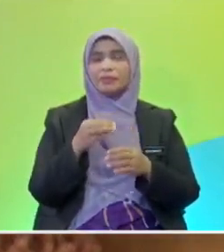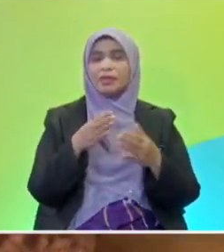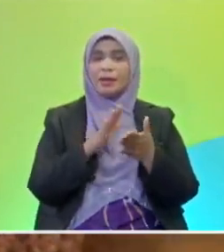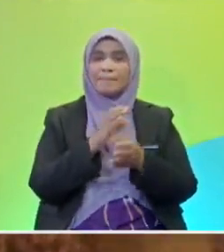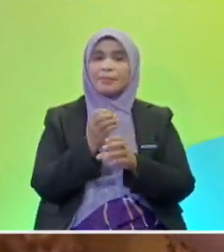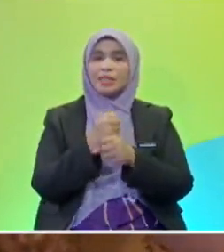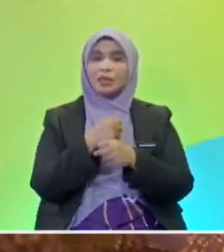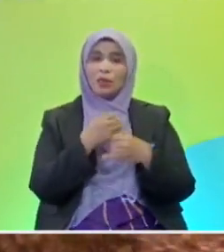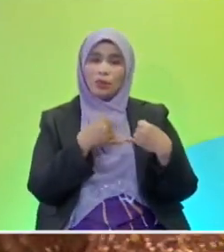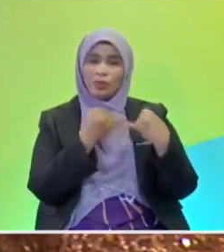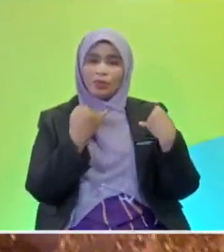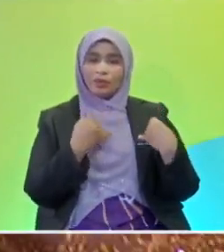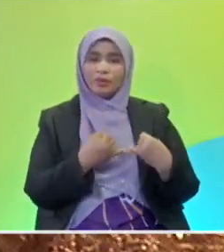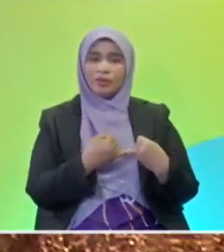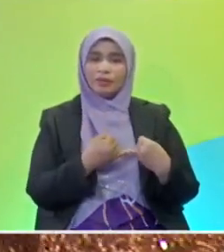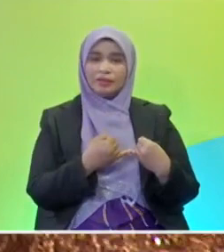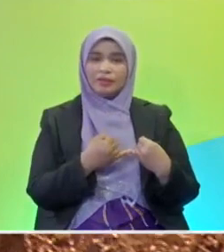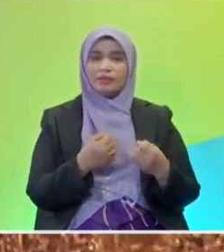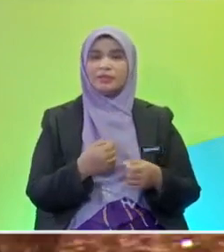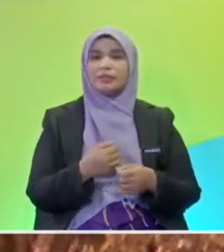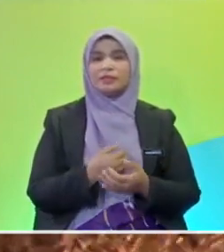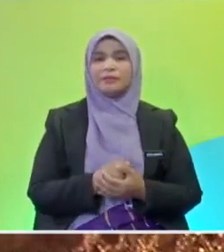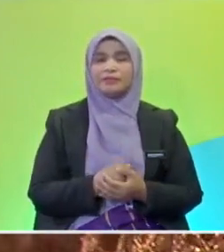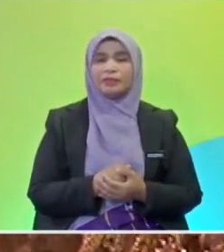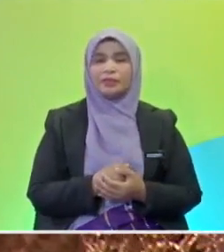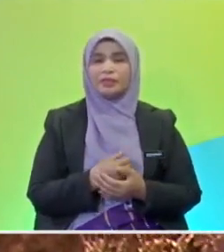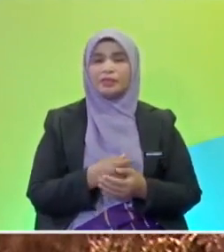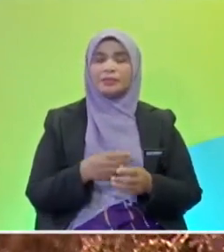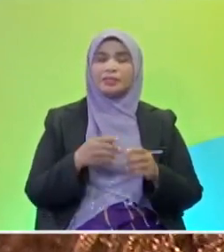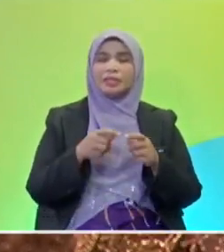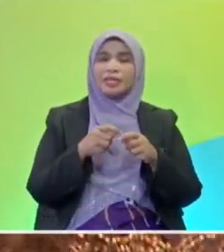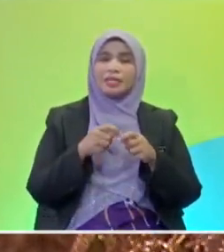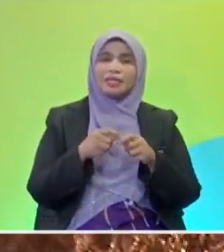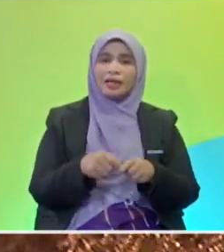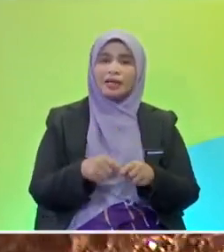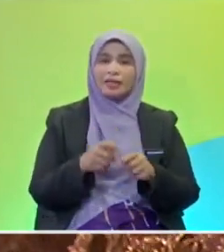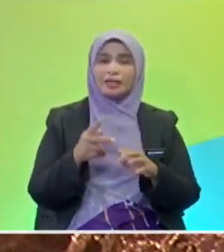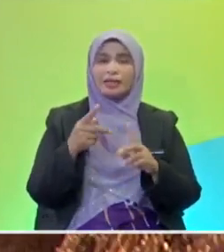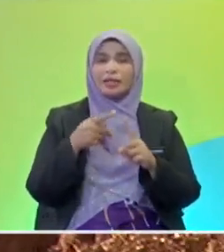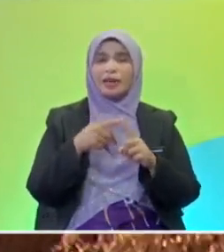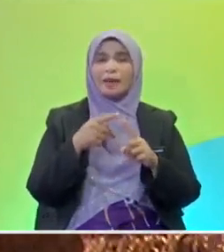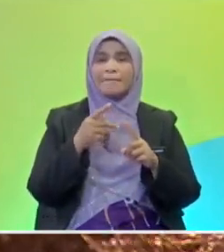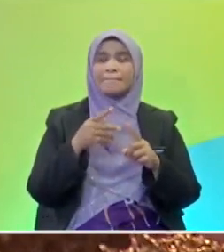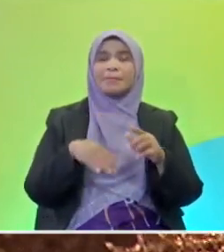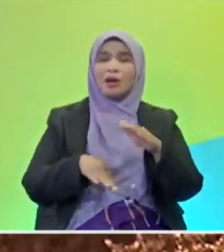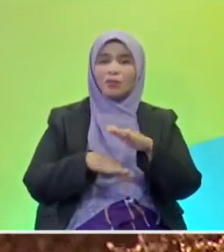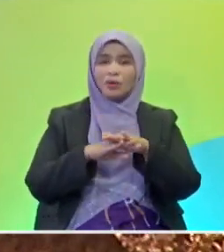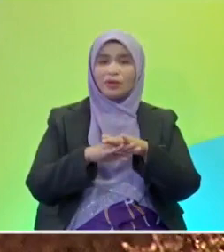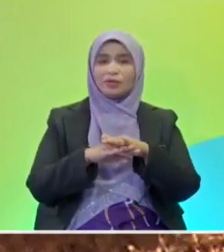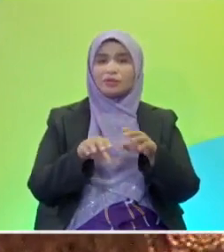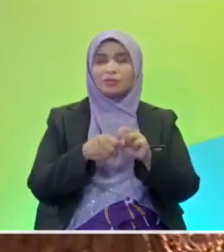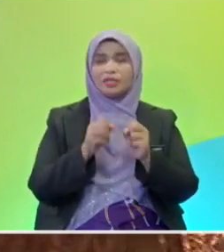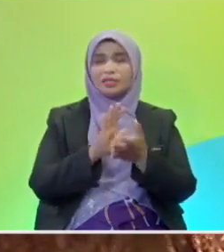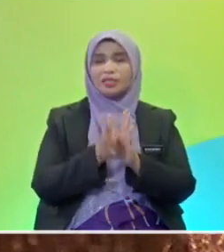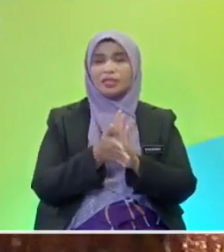kat sini okey cuma bahagian atas ni okey dia bahagian yang tajam kan so kita kena tekan ke bawahuk okey supaya jadi bentuk hati ah jadi